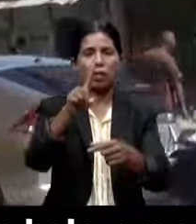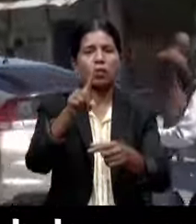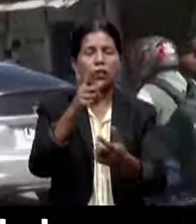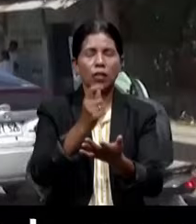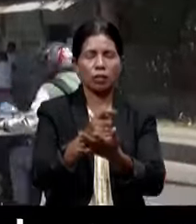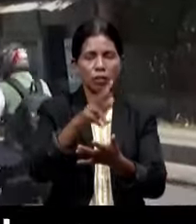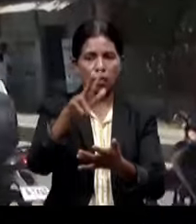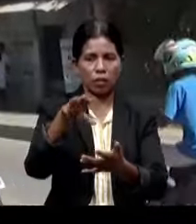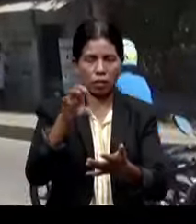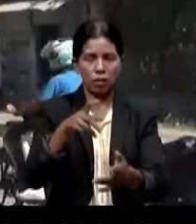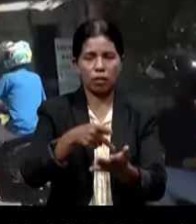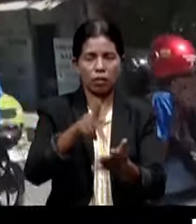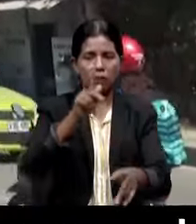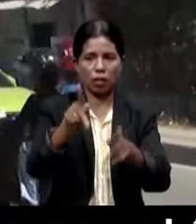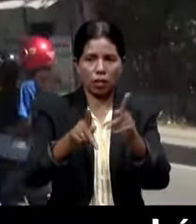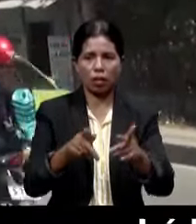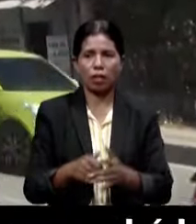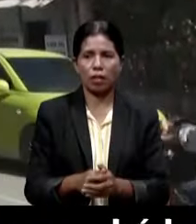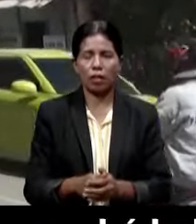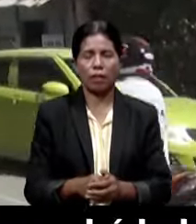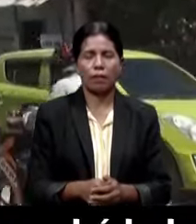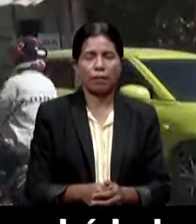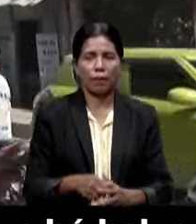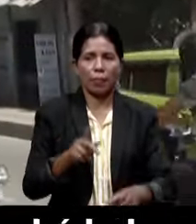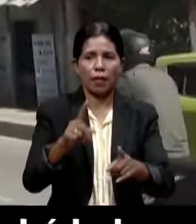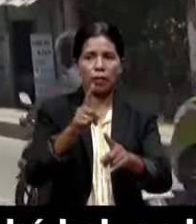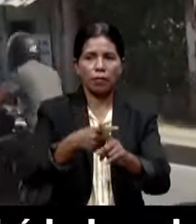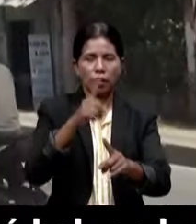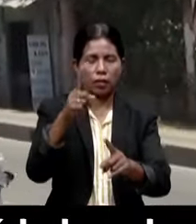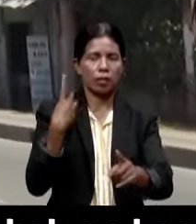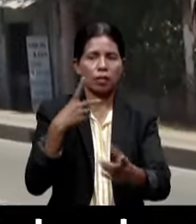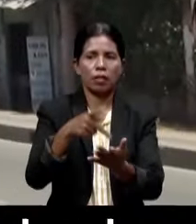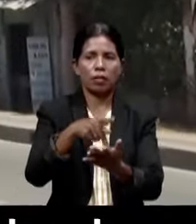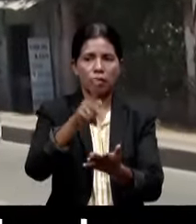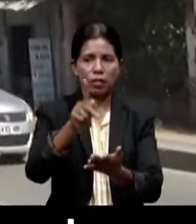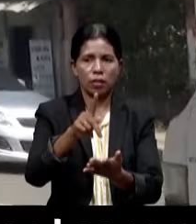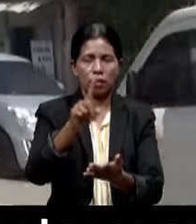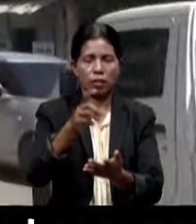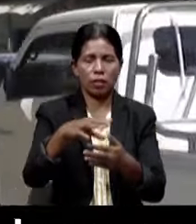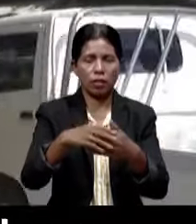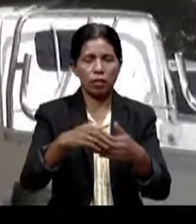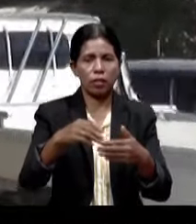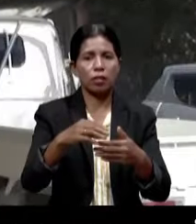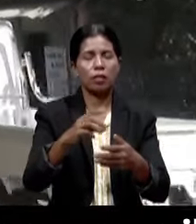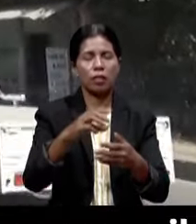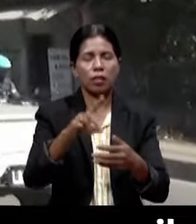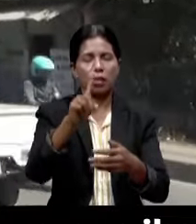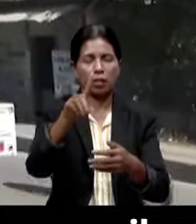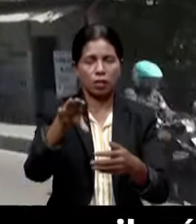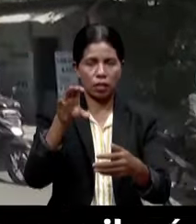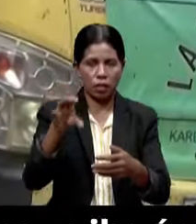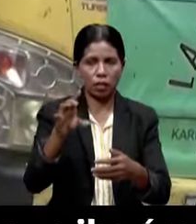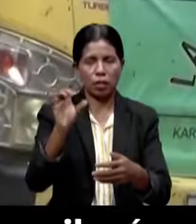1350. Oh, si sel tang ho ema tang. Ema kada bes to pula inda te selu be. $100 lai te selu be, 85